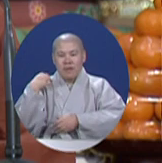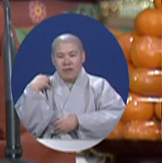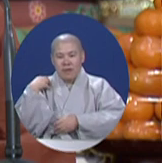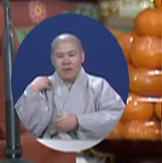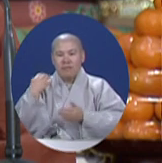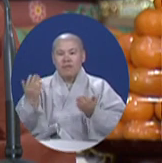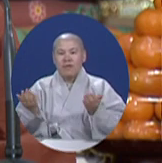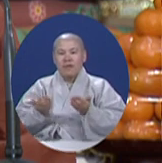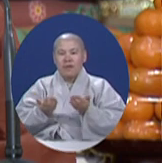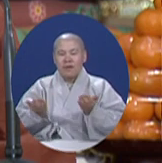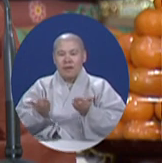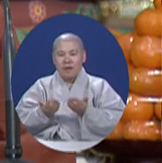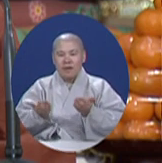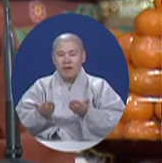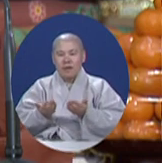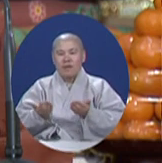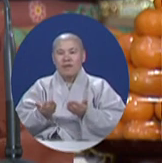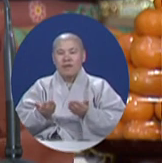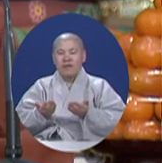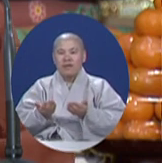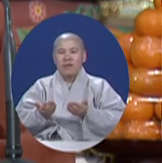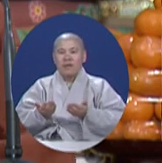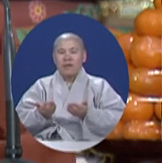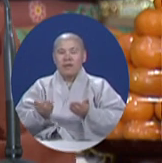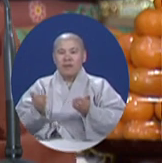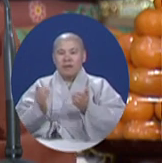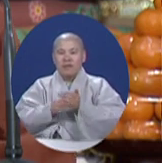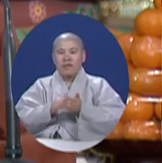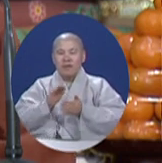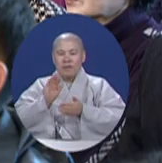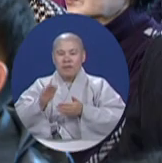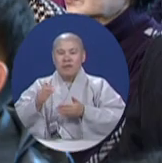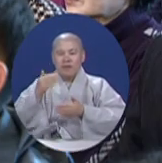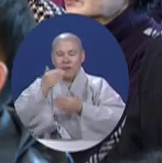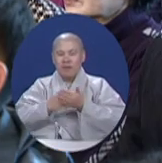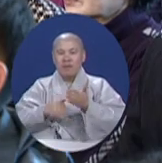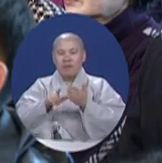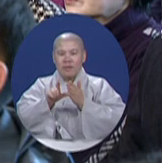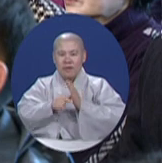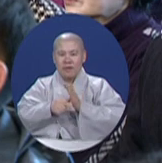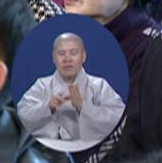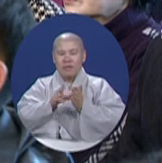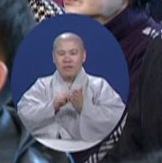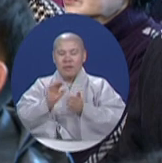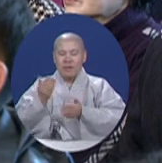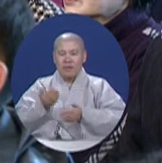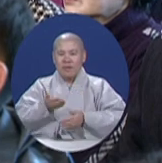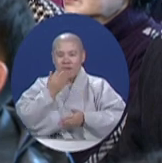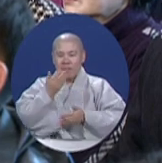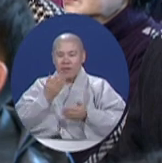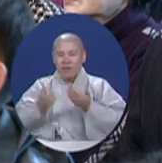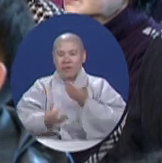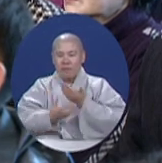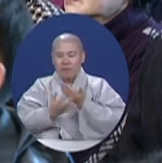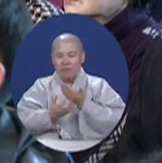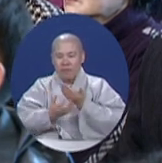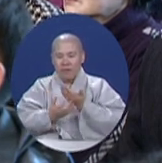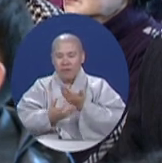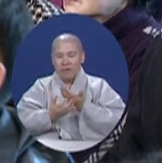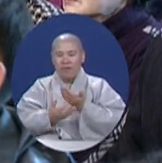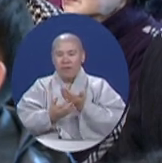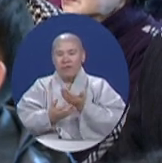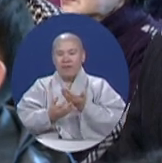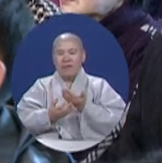소임을 책임지어서 하고 남는 시간에 오는 거예요. 아니 밥하는 사람이 밥 안 하고 가서